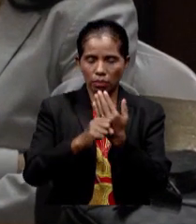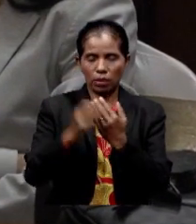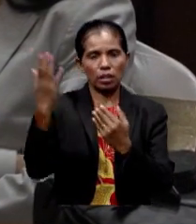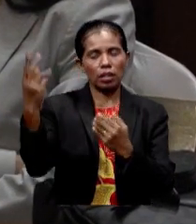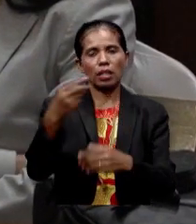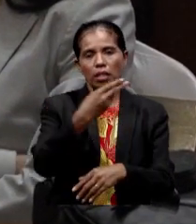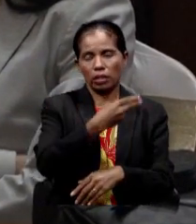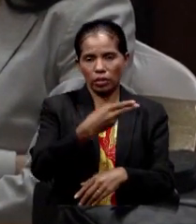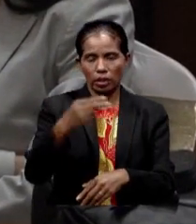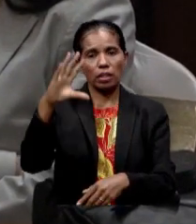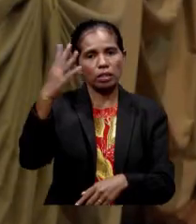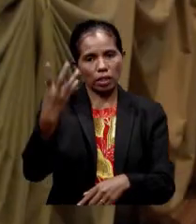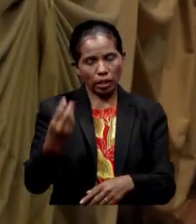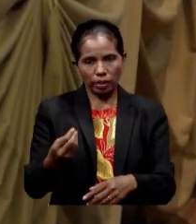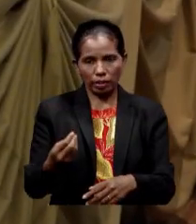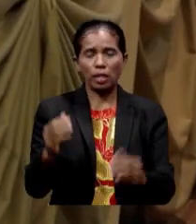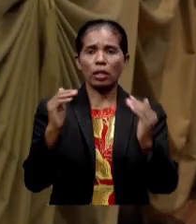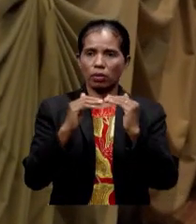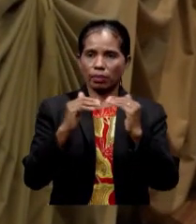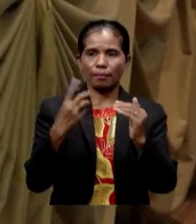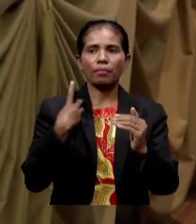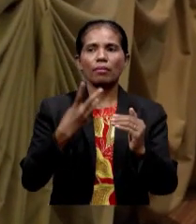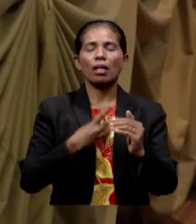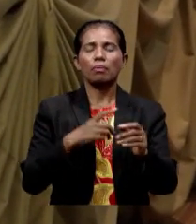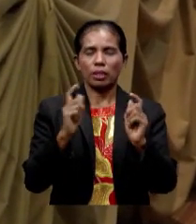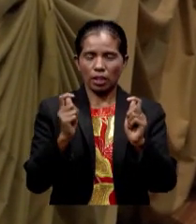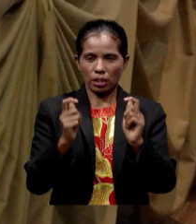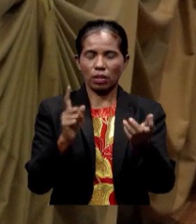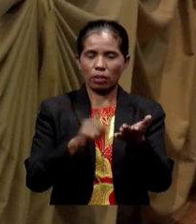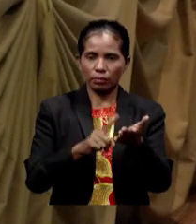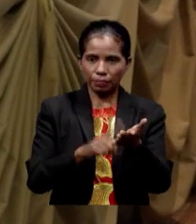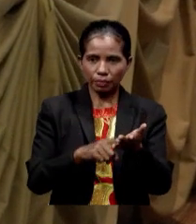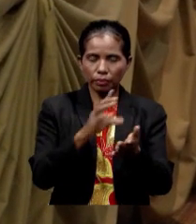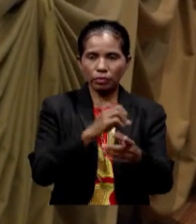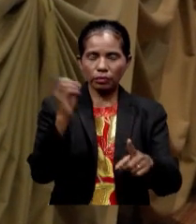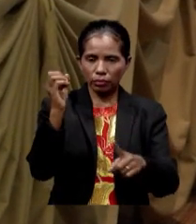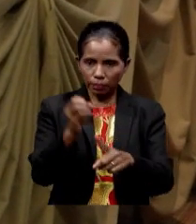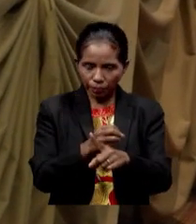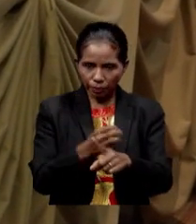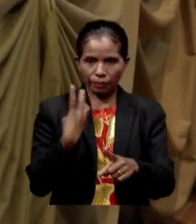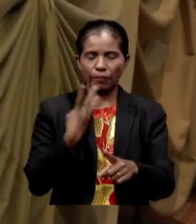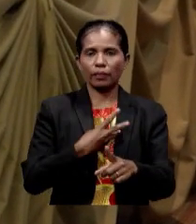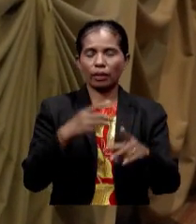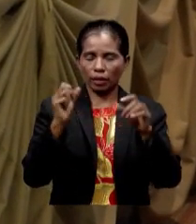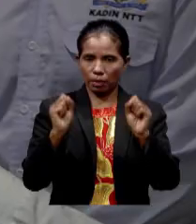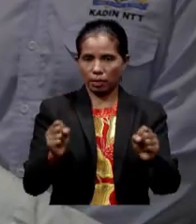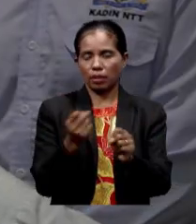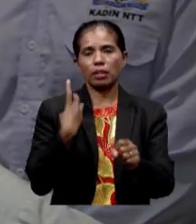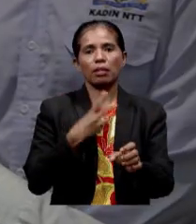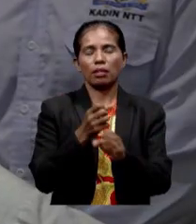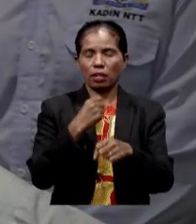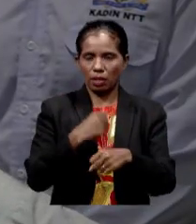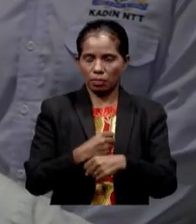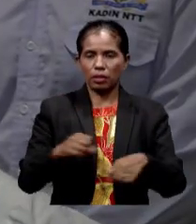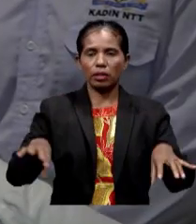dalam pertemuan ini kami mencoba membahas beberapa opportunity yang bisa kita lakukan hubungan